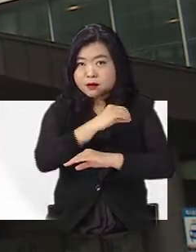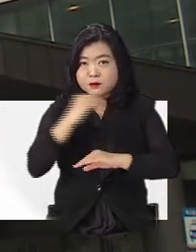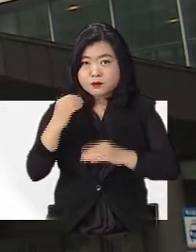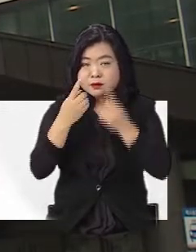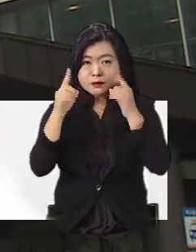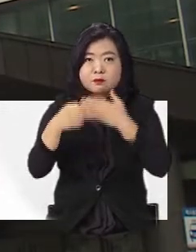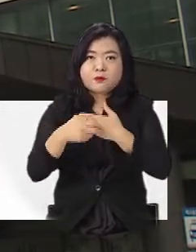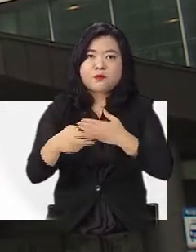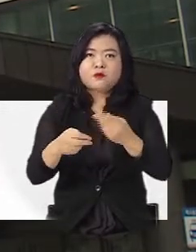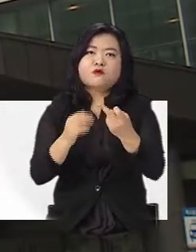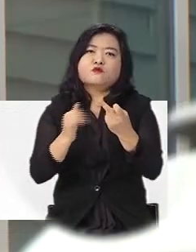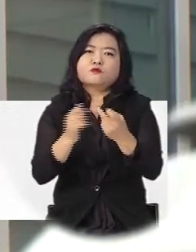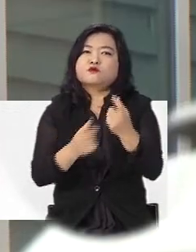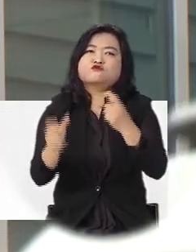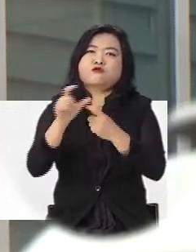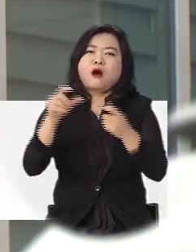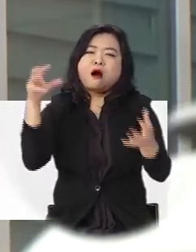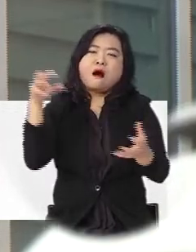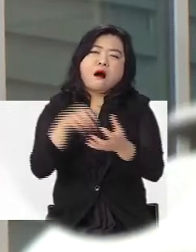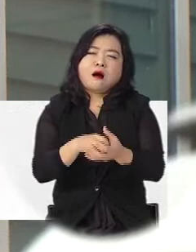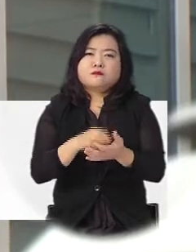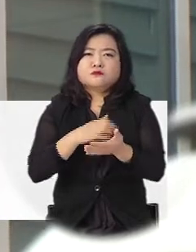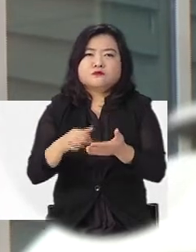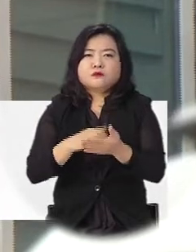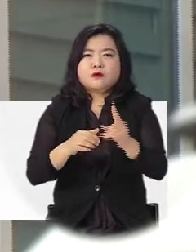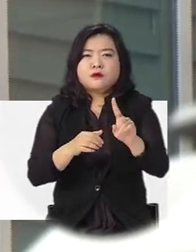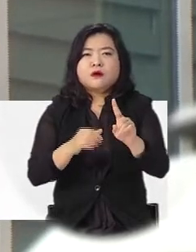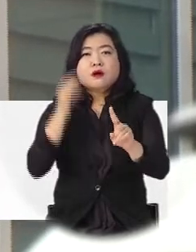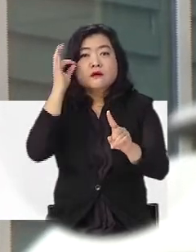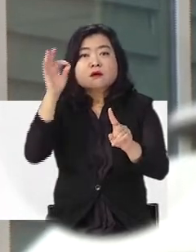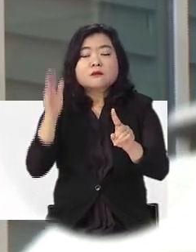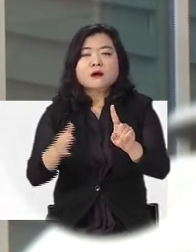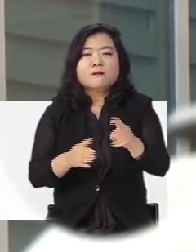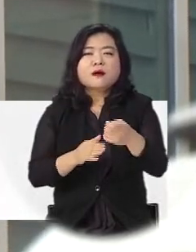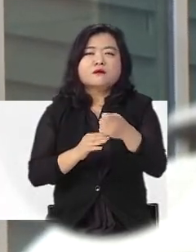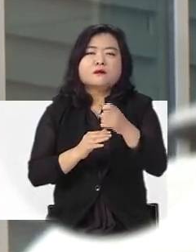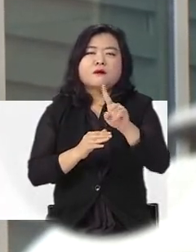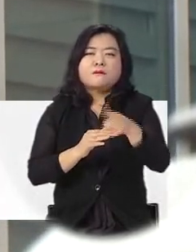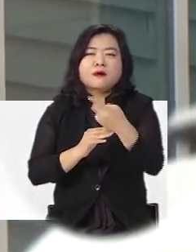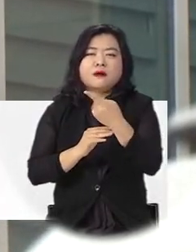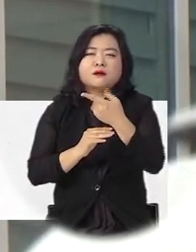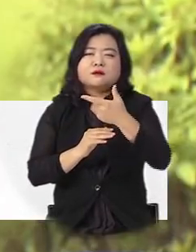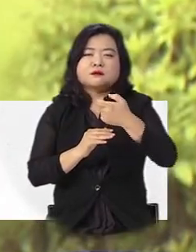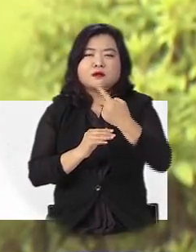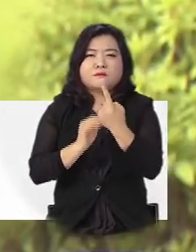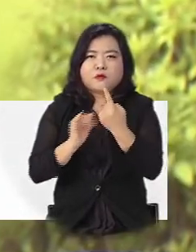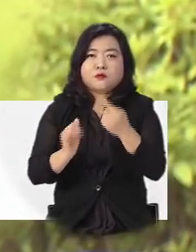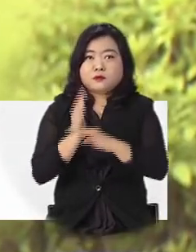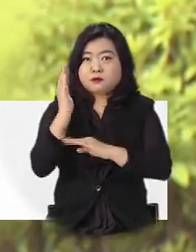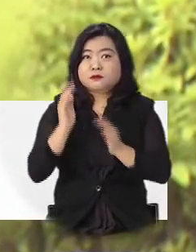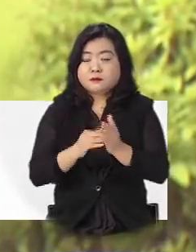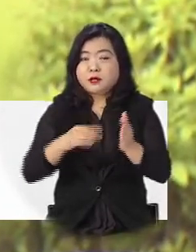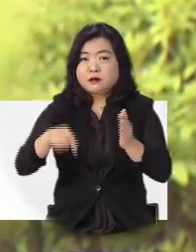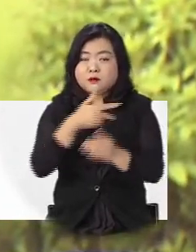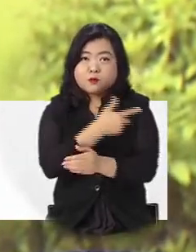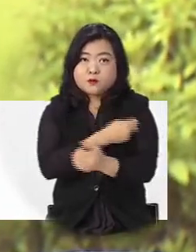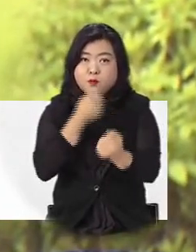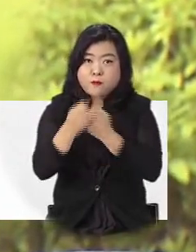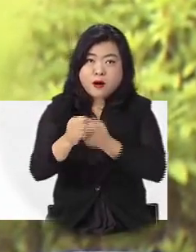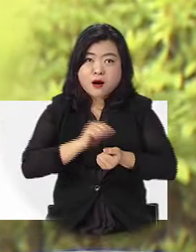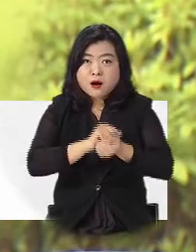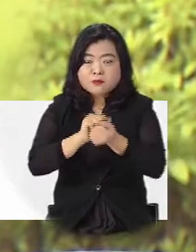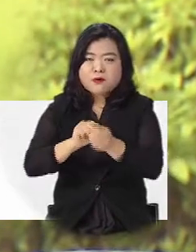관련해 12명이 추가돼 누적 확진자는 열흘 만에 161명으로 늘었습니다. 이 가운데 돌파